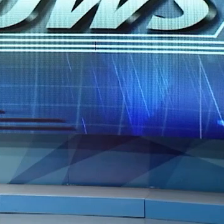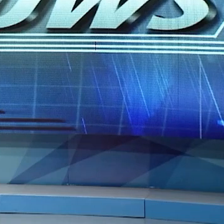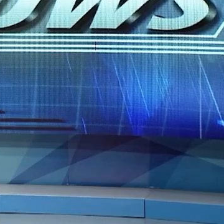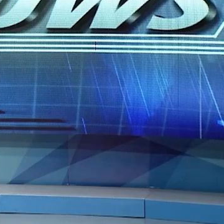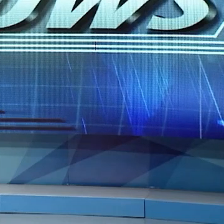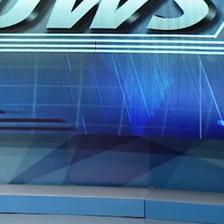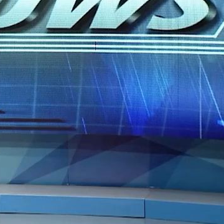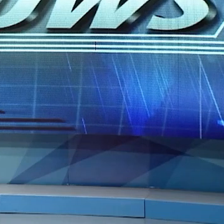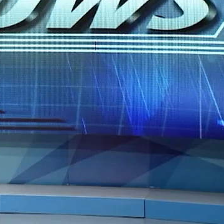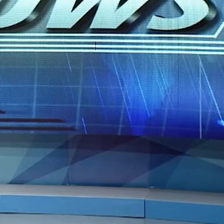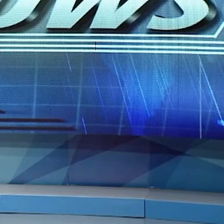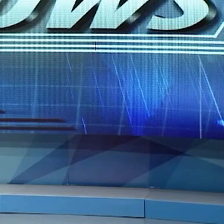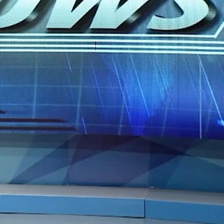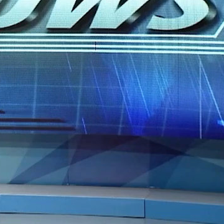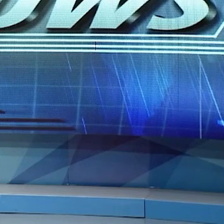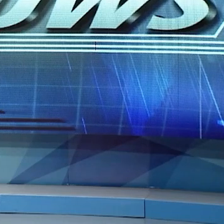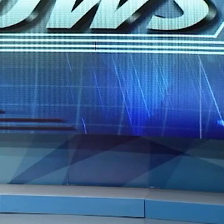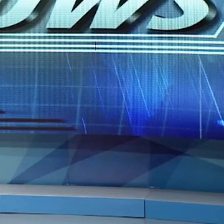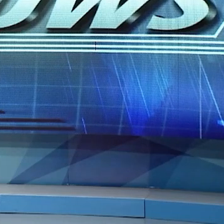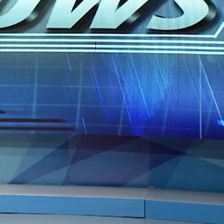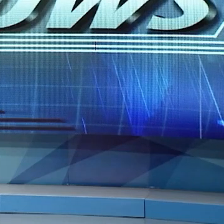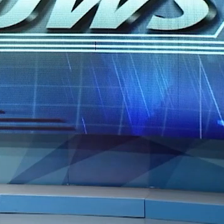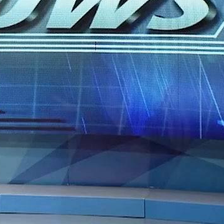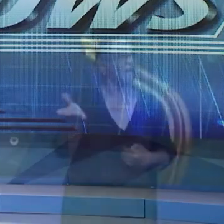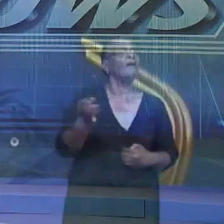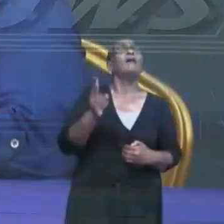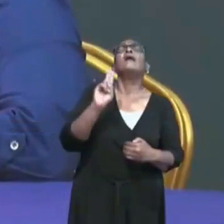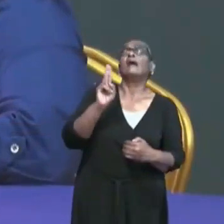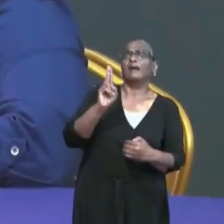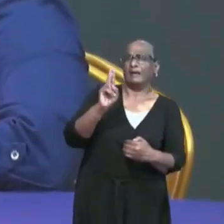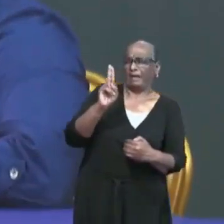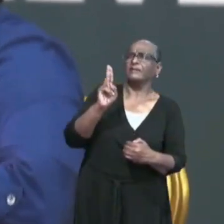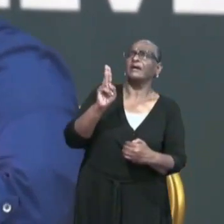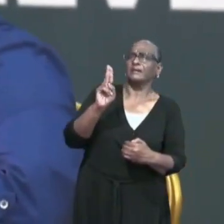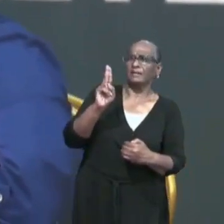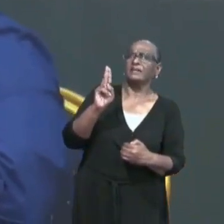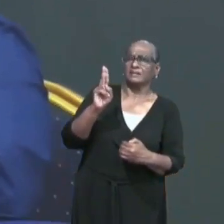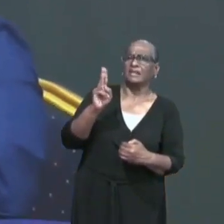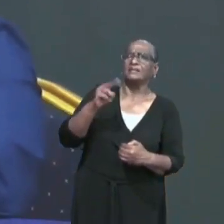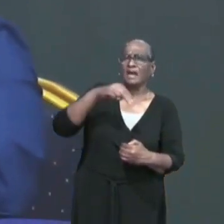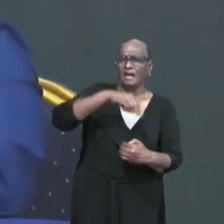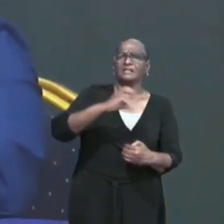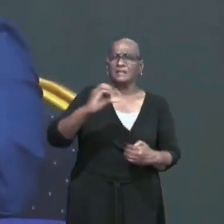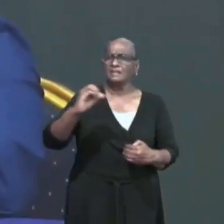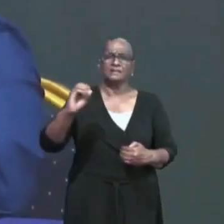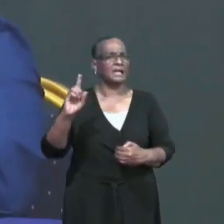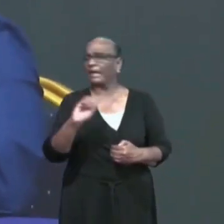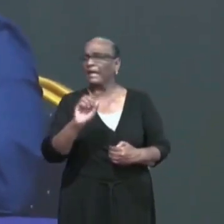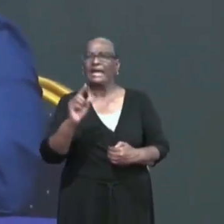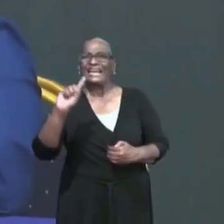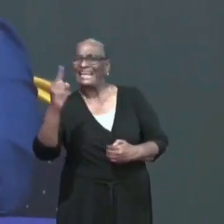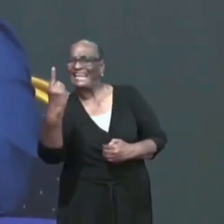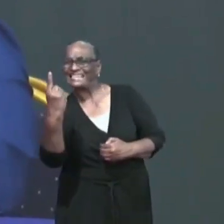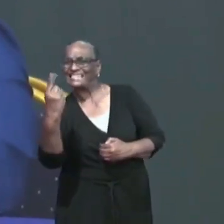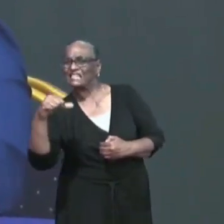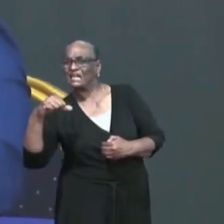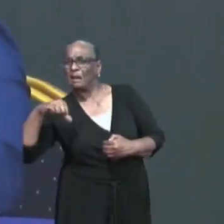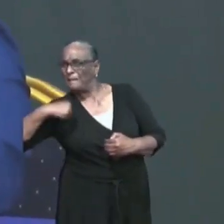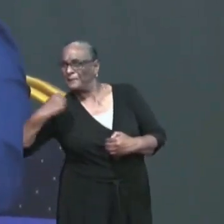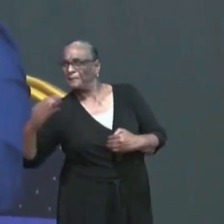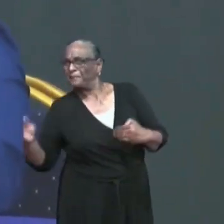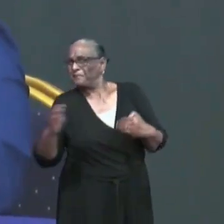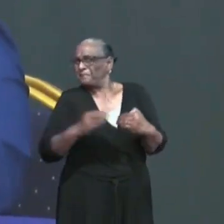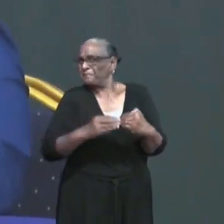dorpen voorzien moeten worden van een voedselpakket en zie er was aan het begin er niet mee het was andere